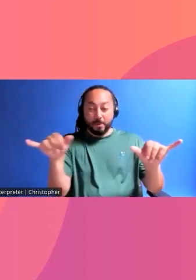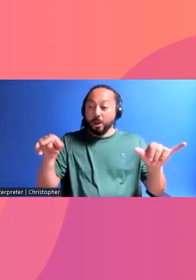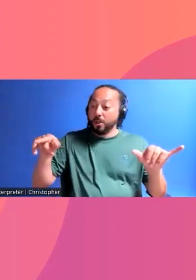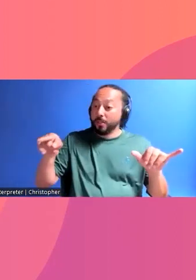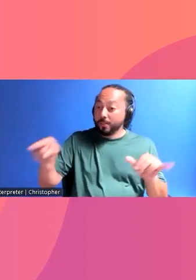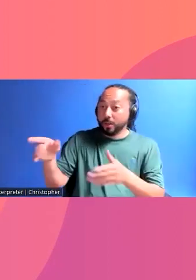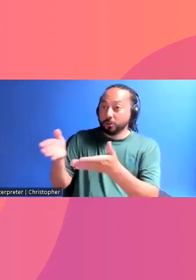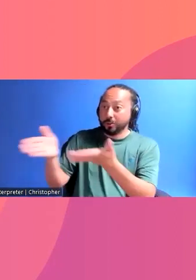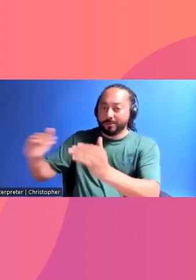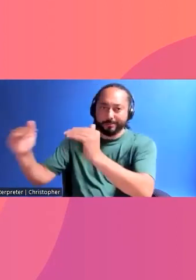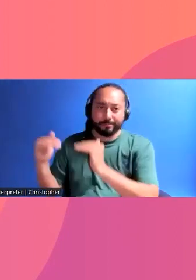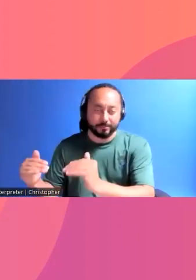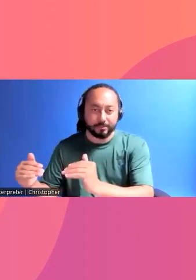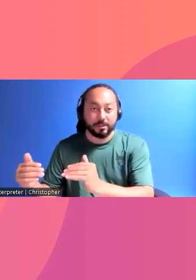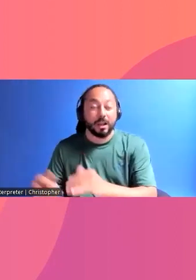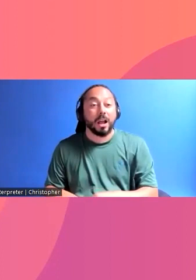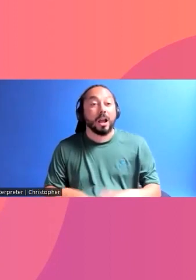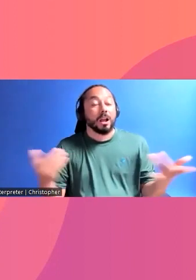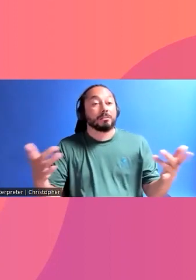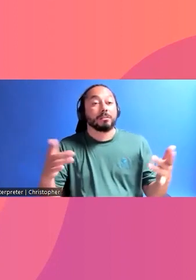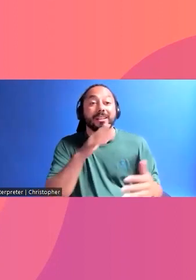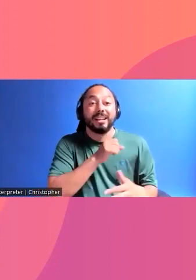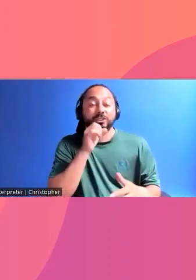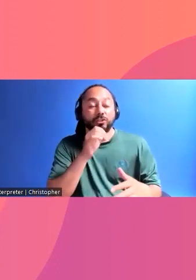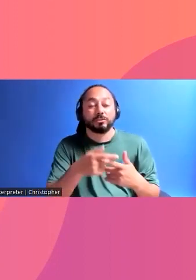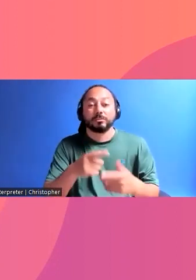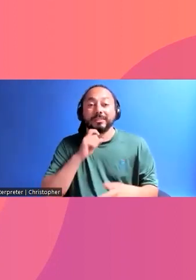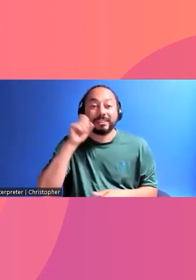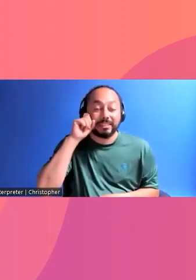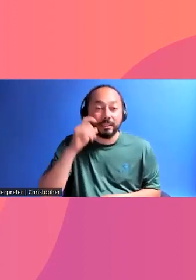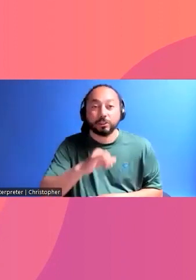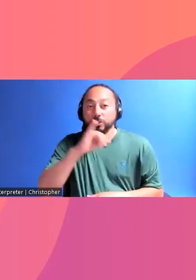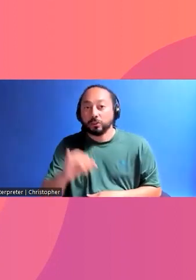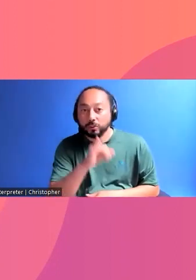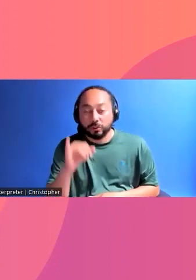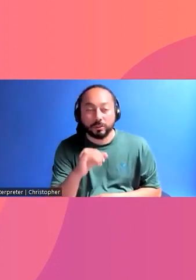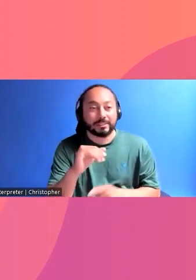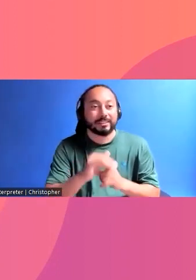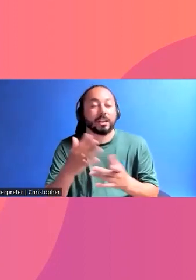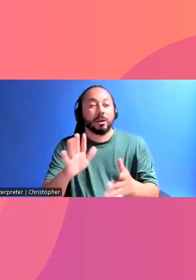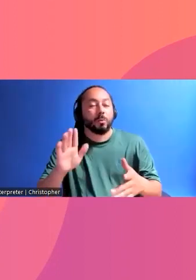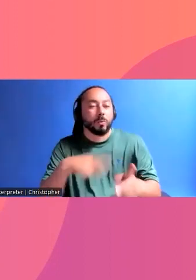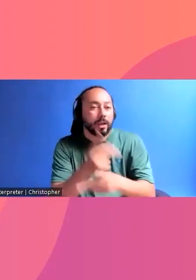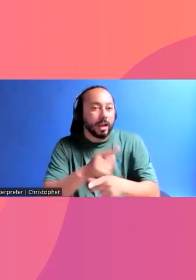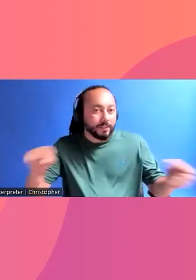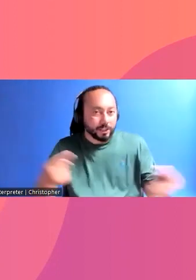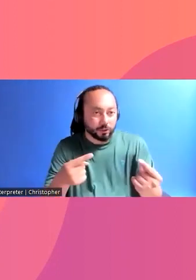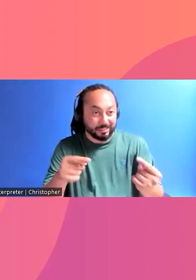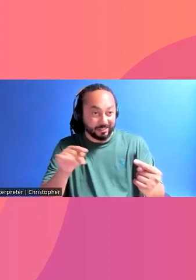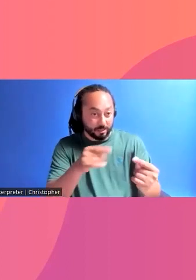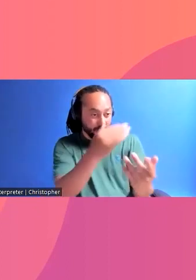intensifs malgré une couverture d'assurance. Et ce, peu importe l'âge, le sexe, l'assurance,